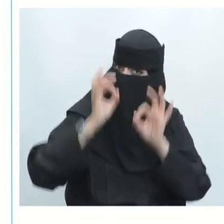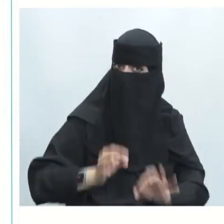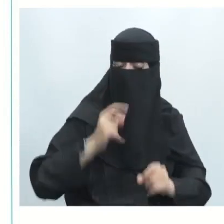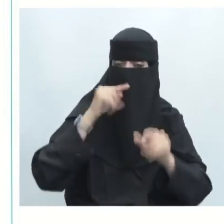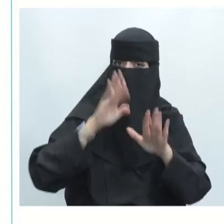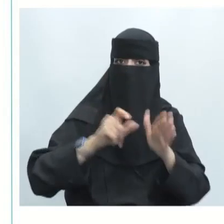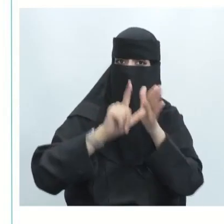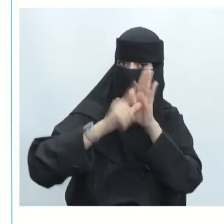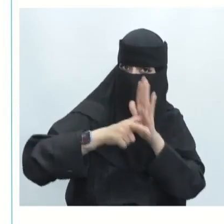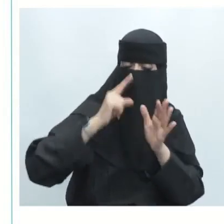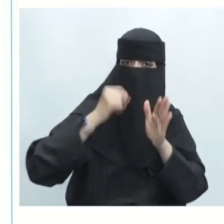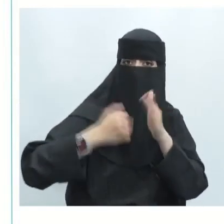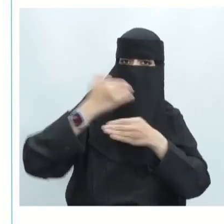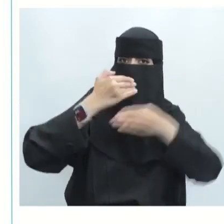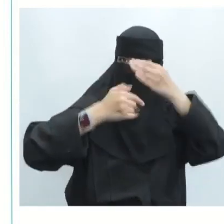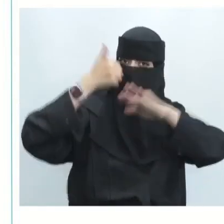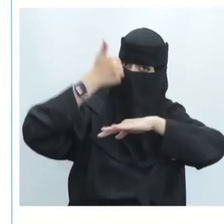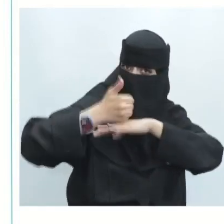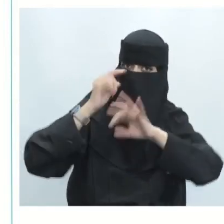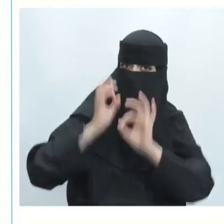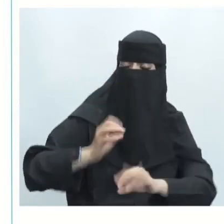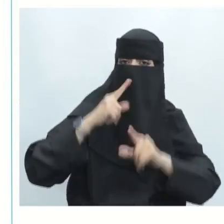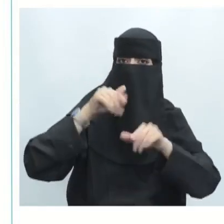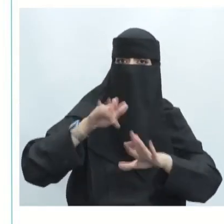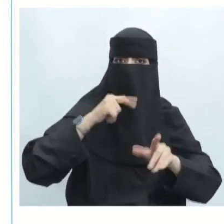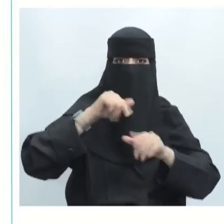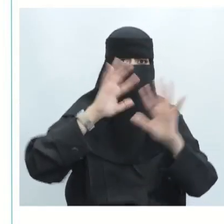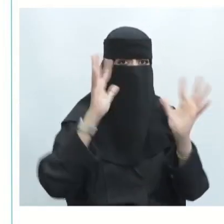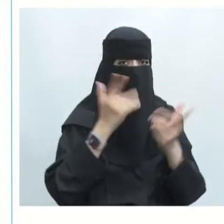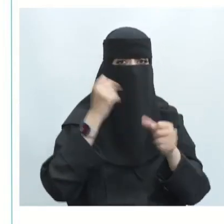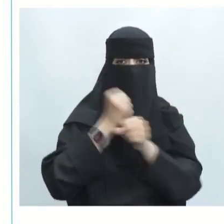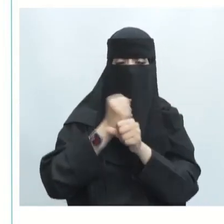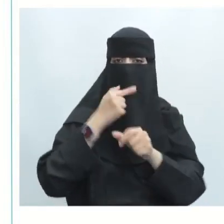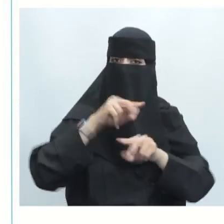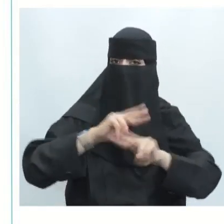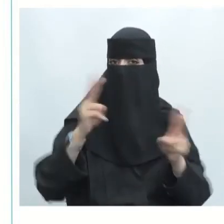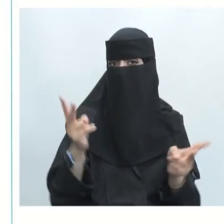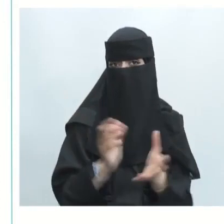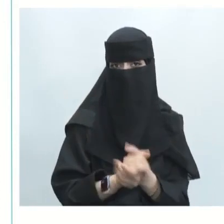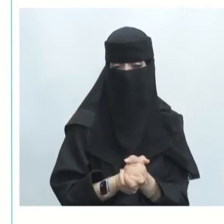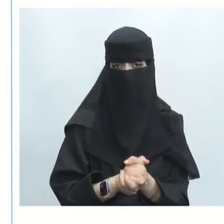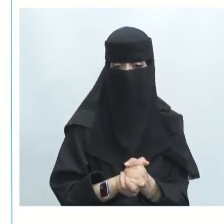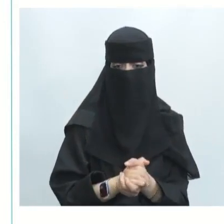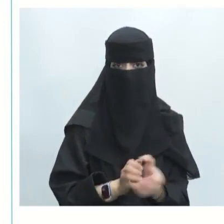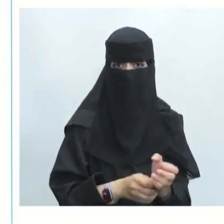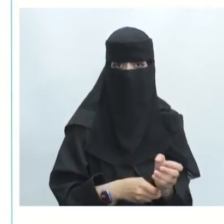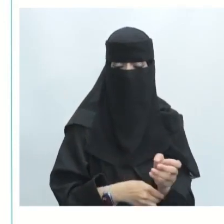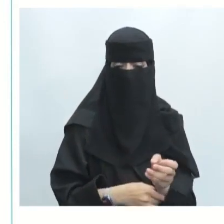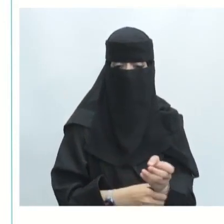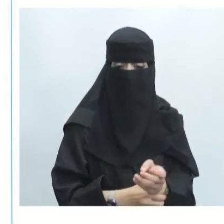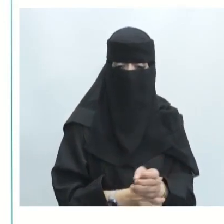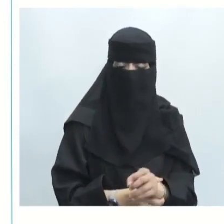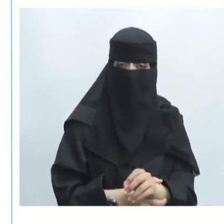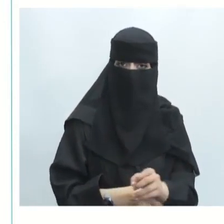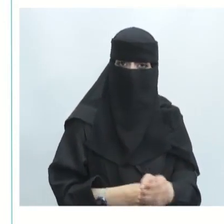الخطط مدروسه مبنيه على اسس مبنيه على العالم الاعمال المتغير ايضا